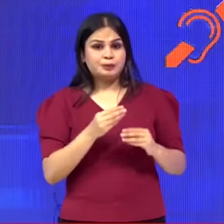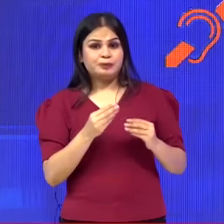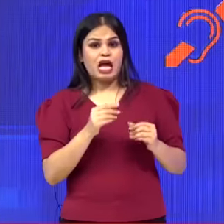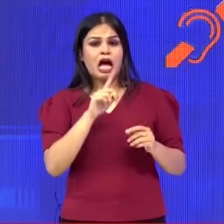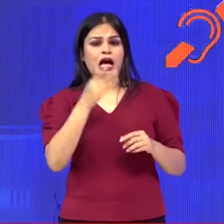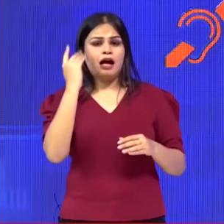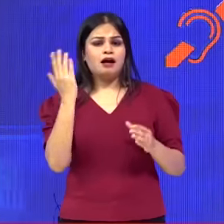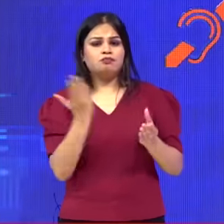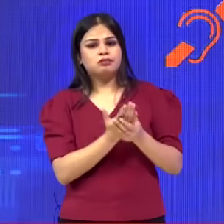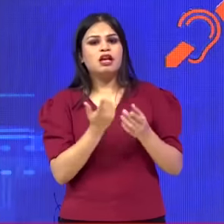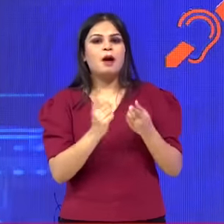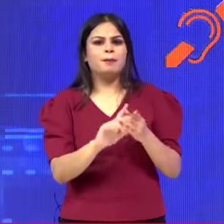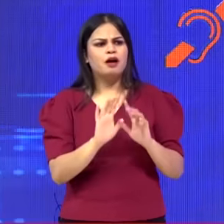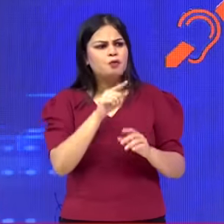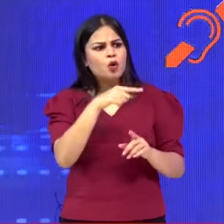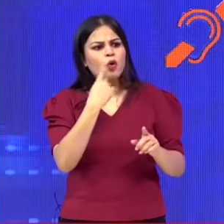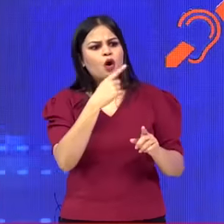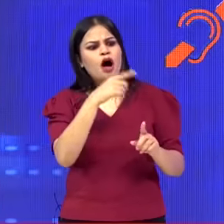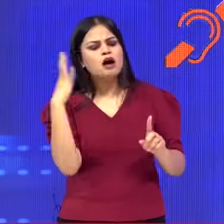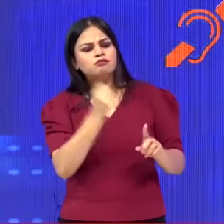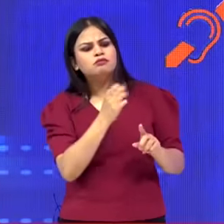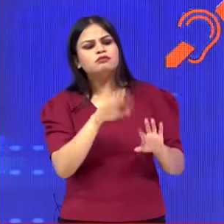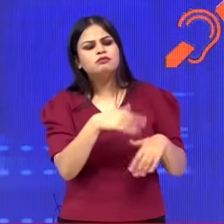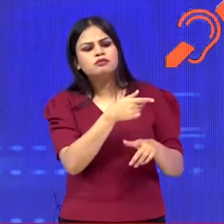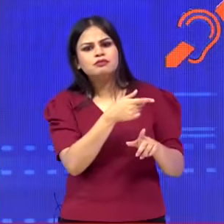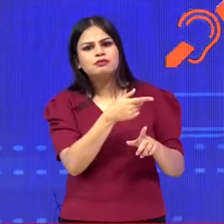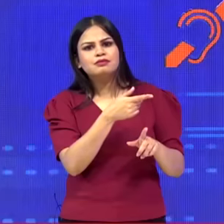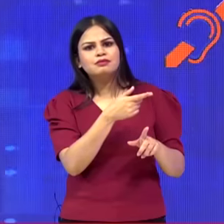वो एक किस्सा था, लेकिन ये आपको किसने बताया?